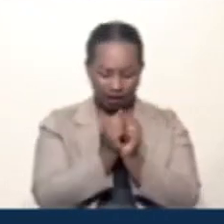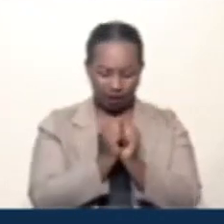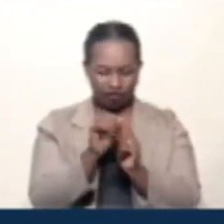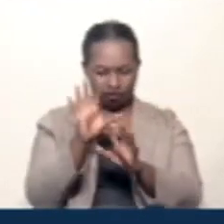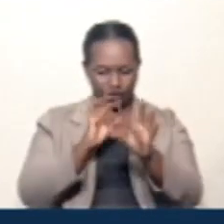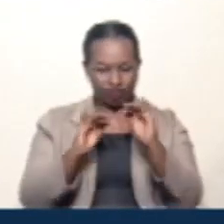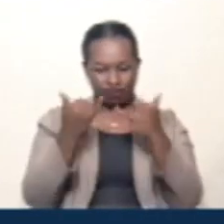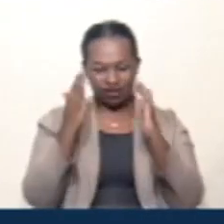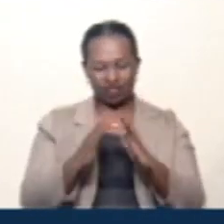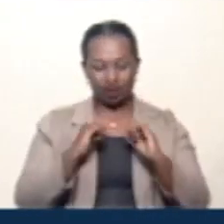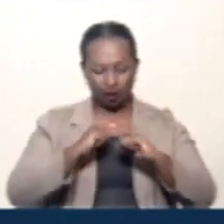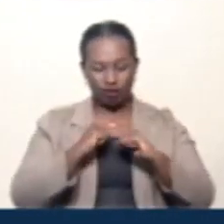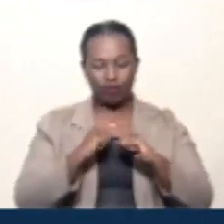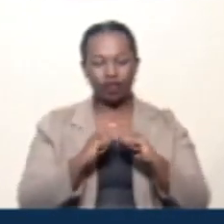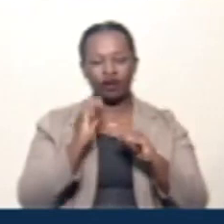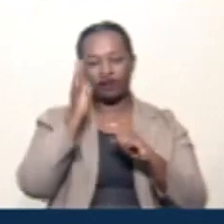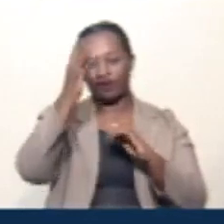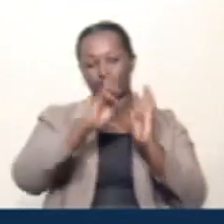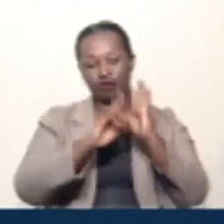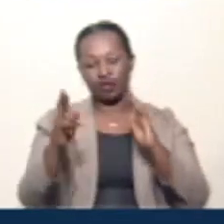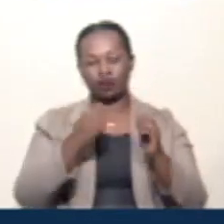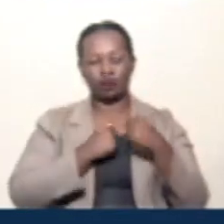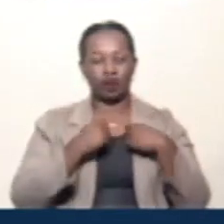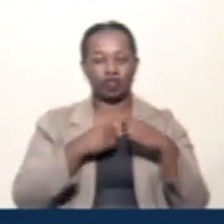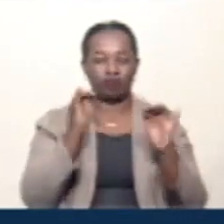babakuremo abakinnyi bakomeye ku buryo bazahagarara u Rwanda mu mikino iri mu kwezi kwa